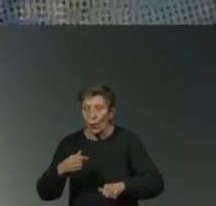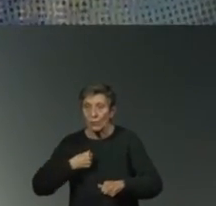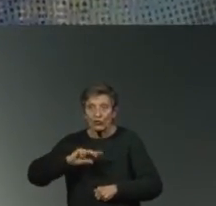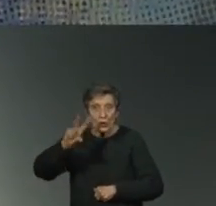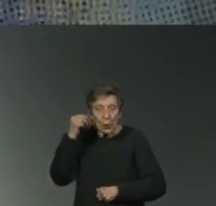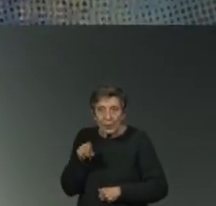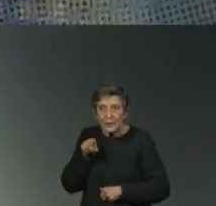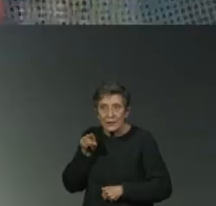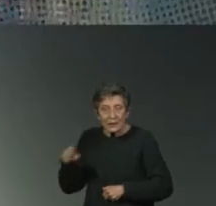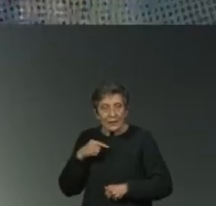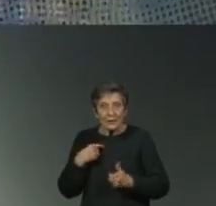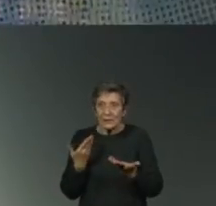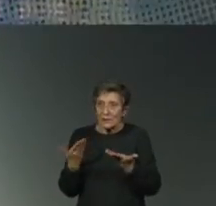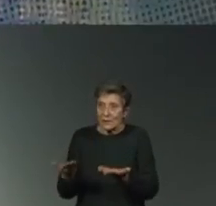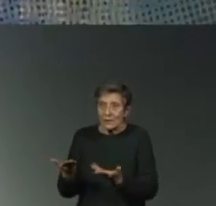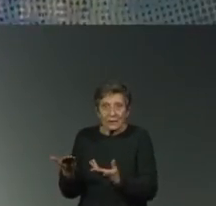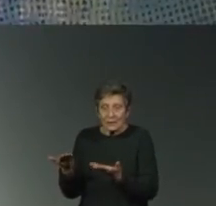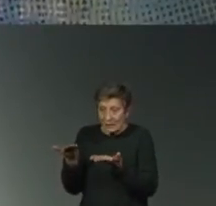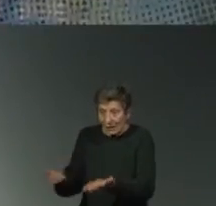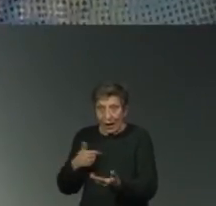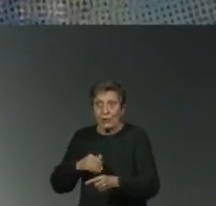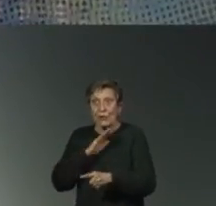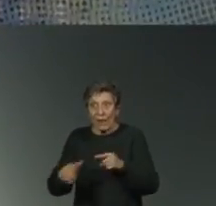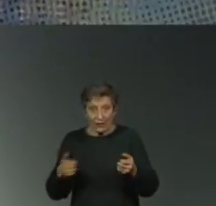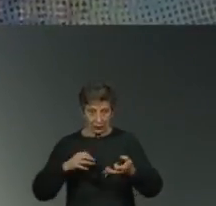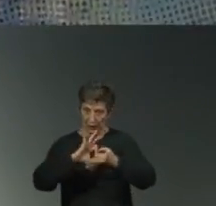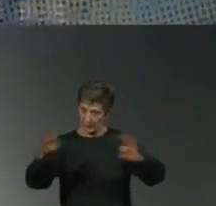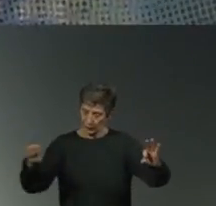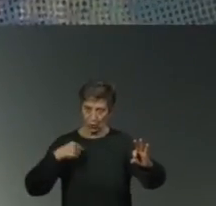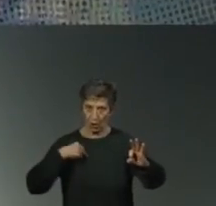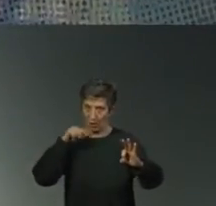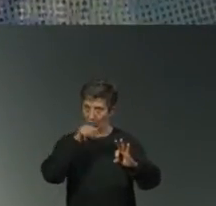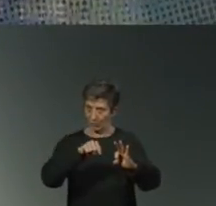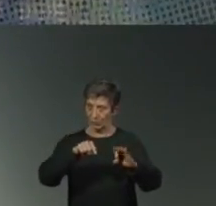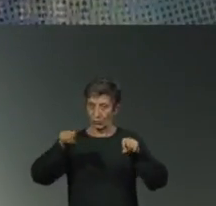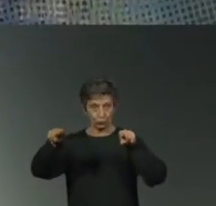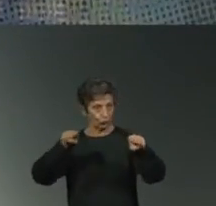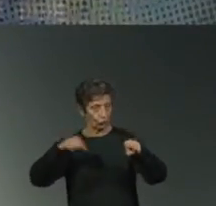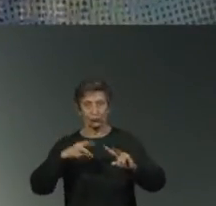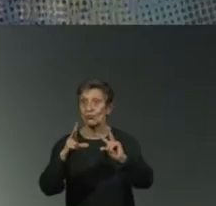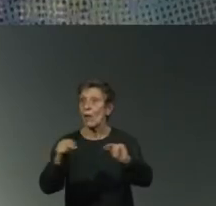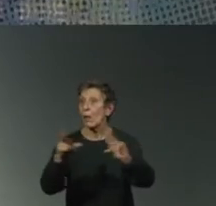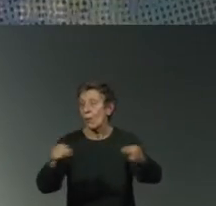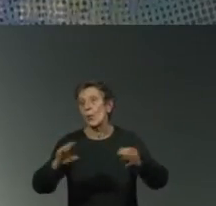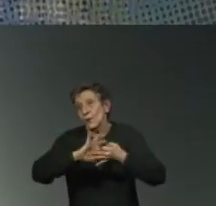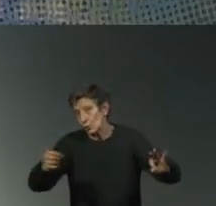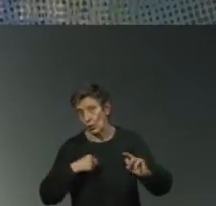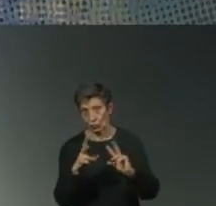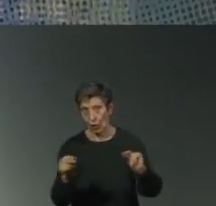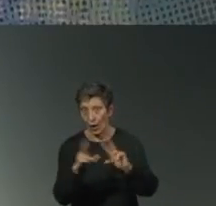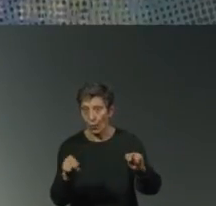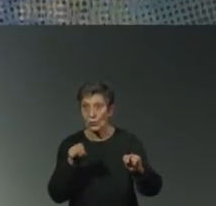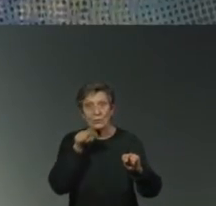faisant, cela me permettrait, en plus de l'histoire que j'allais raconter, puisque je raconte une histoire, en